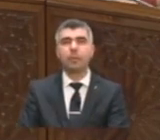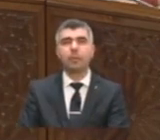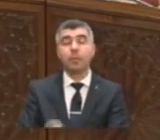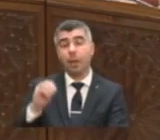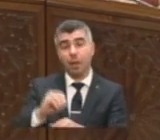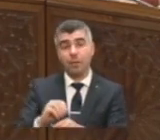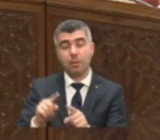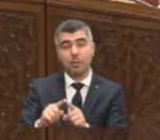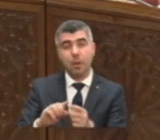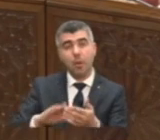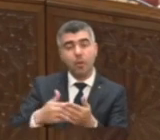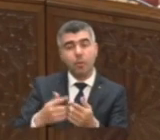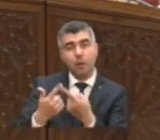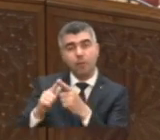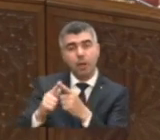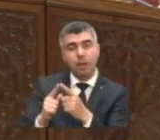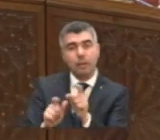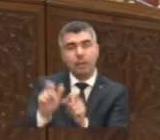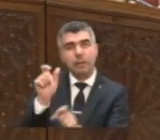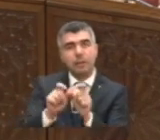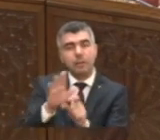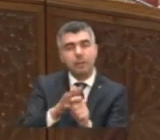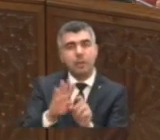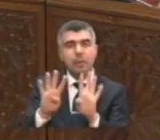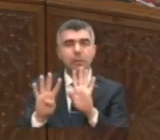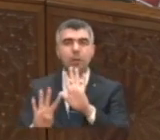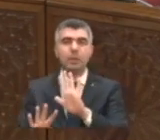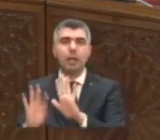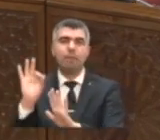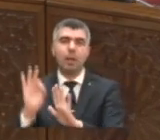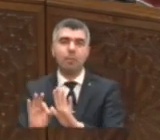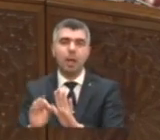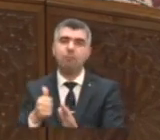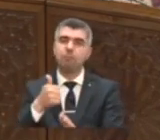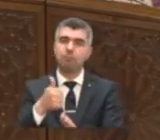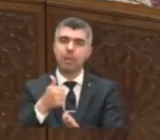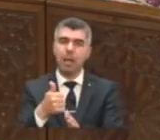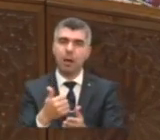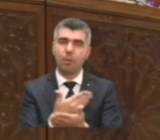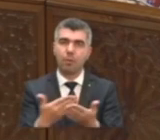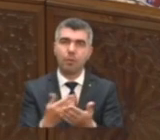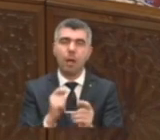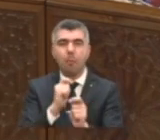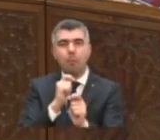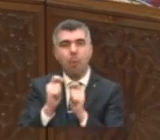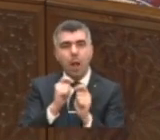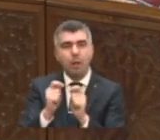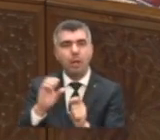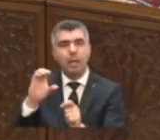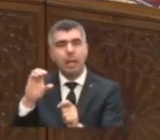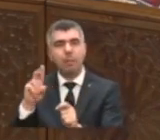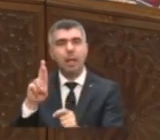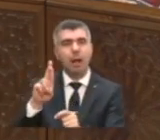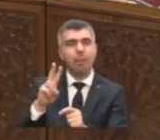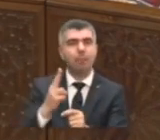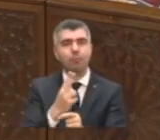نسبة الرضا عن الخدمات المقدمة لفائدة العارضين تقريبا 98%. بالطبع كيف ما لاحظتوا كان هذاك النقاش حول الدار بيضاء الرباط، انا في